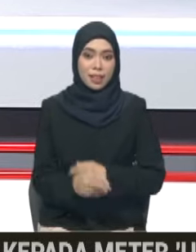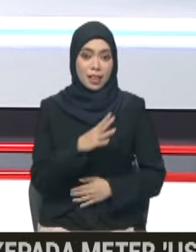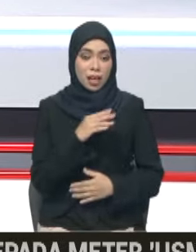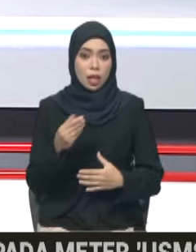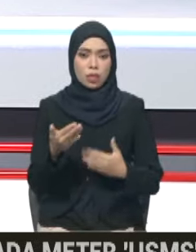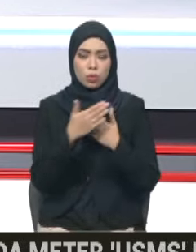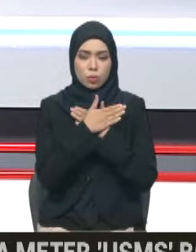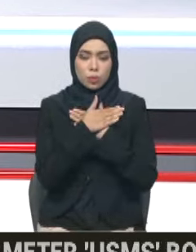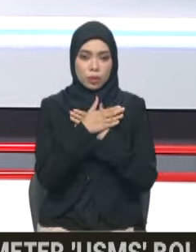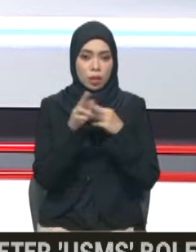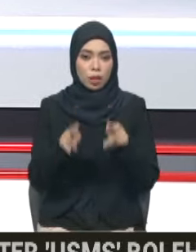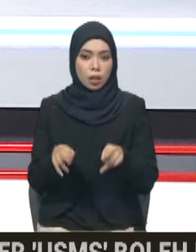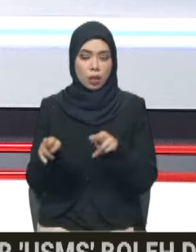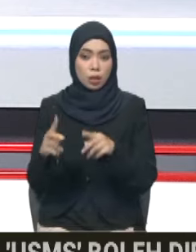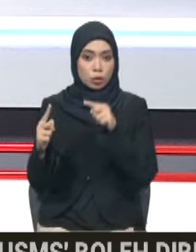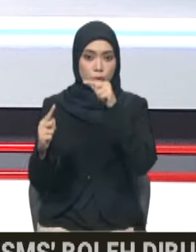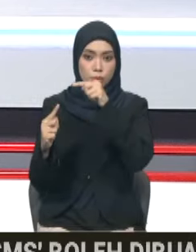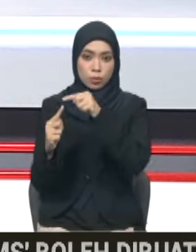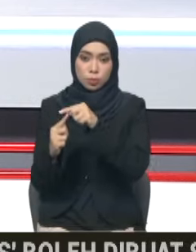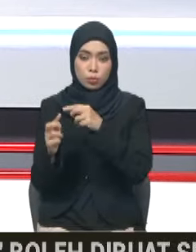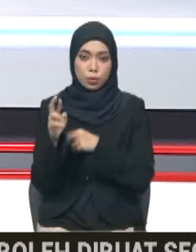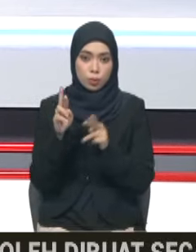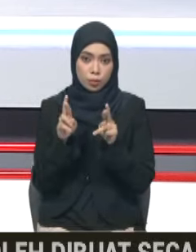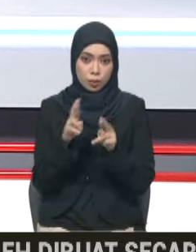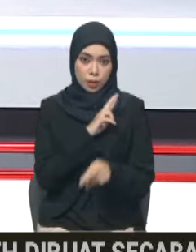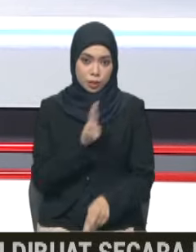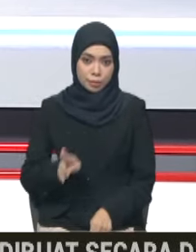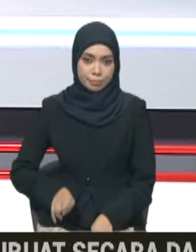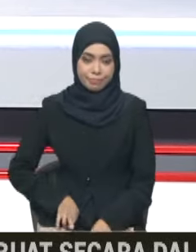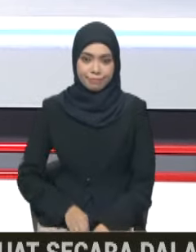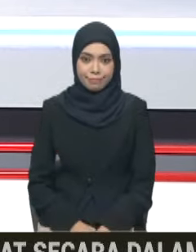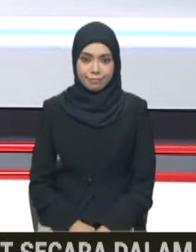terhadap raja yang dikasihi. Ikuti bahan beritanya selepas ini.